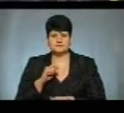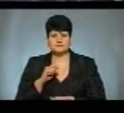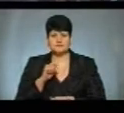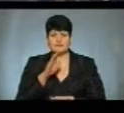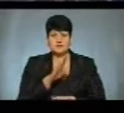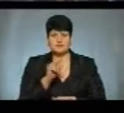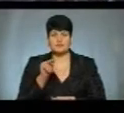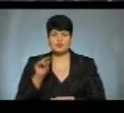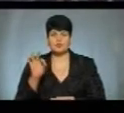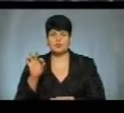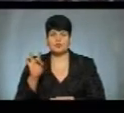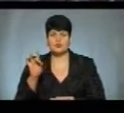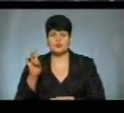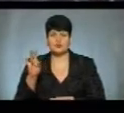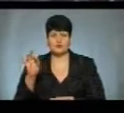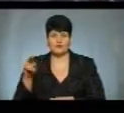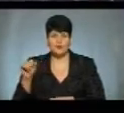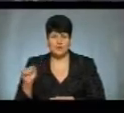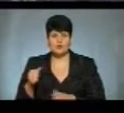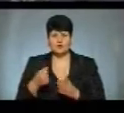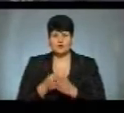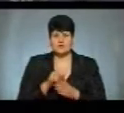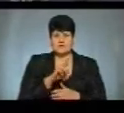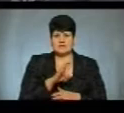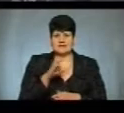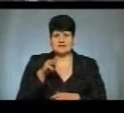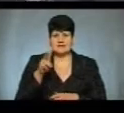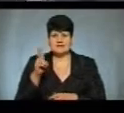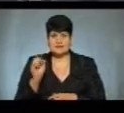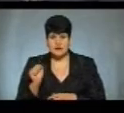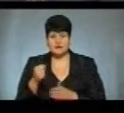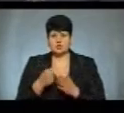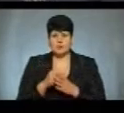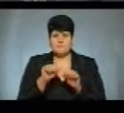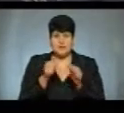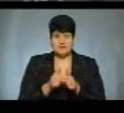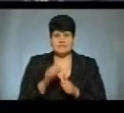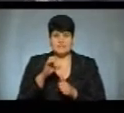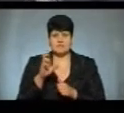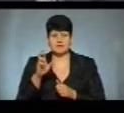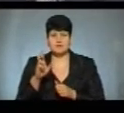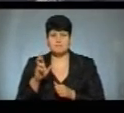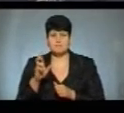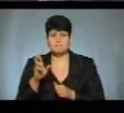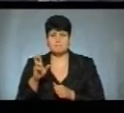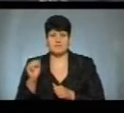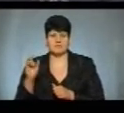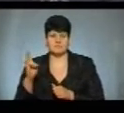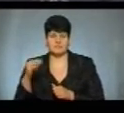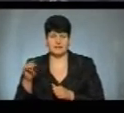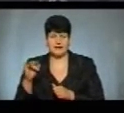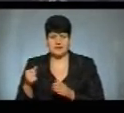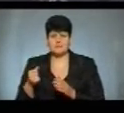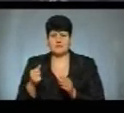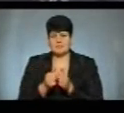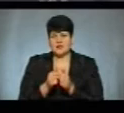В'ячеслава Чорновола, потім до Ярослава Стецька, до пам'ятника Степана Бандери. Біля 4-ї школи, де було